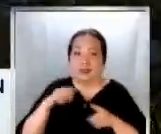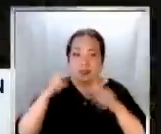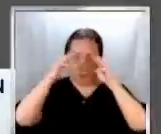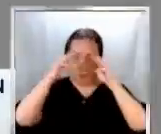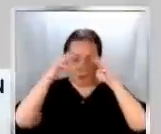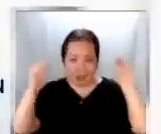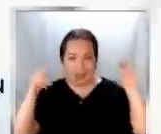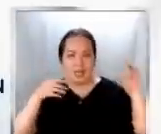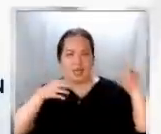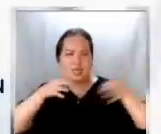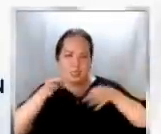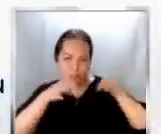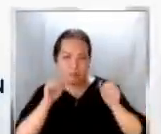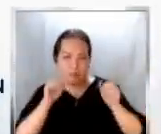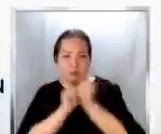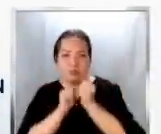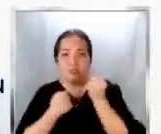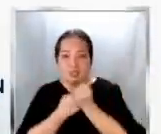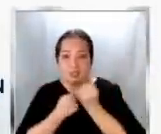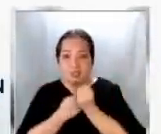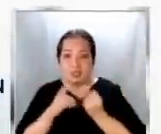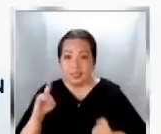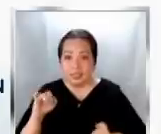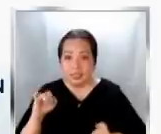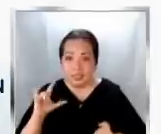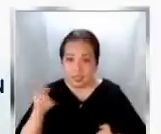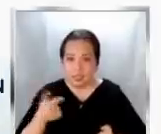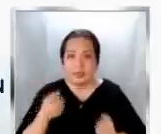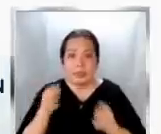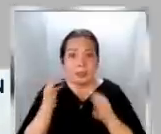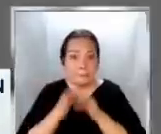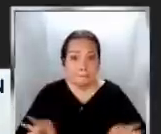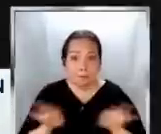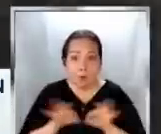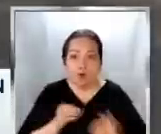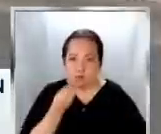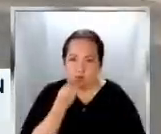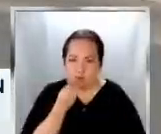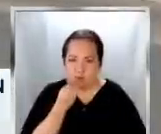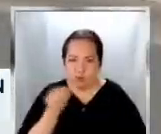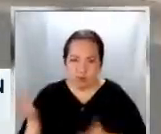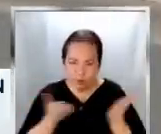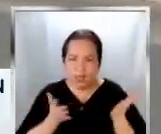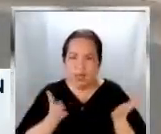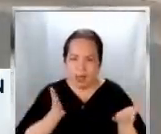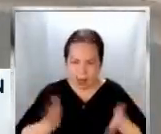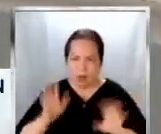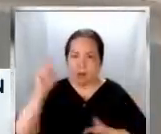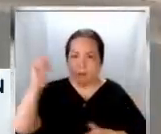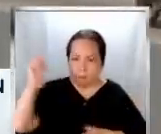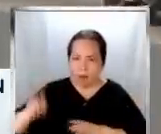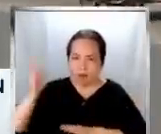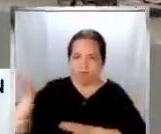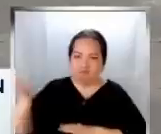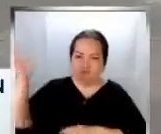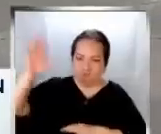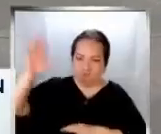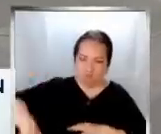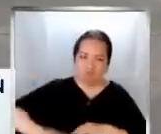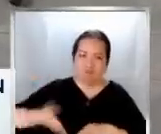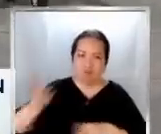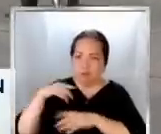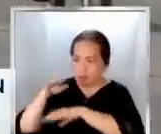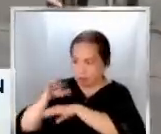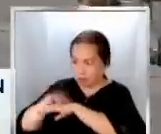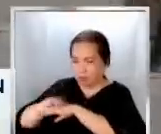DILG na essential ang food delivery at 24/7 dapat pinapayagan. Nakausap ng GMA News si Pez Raymundo, ang opisyal